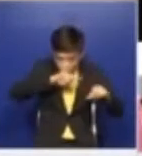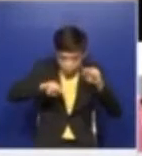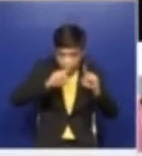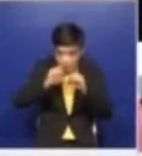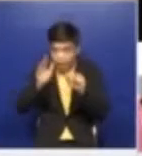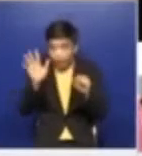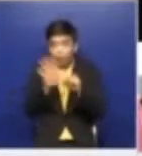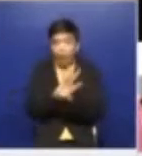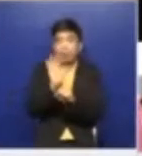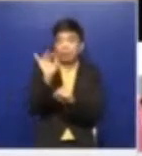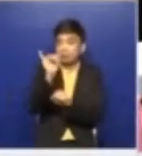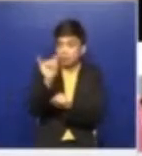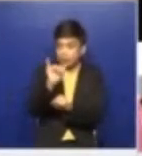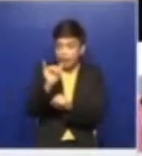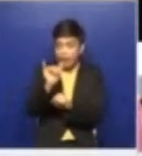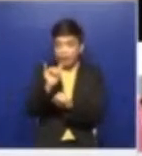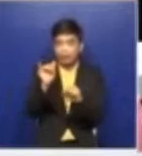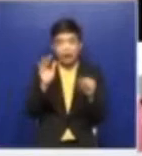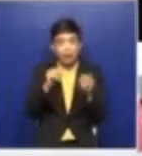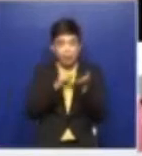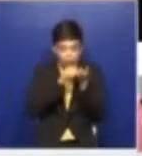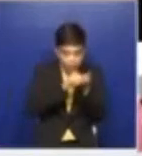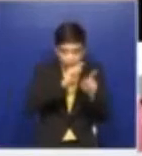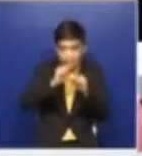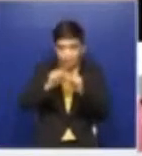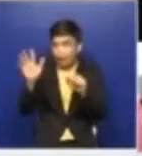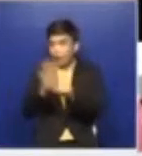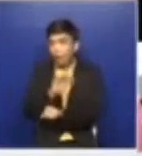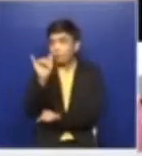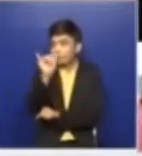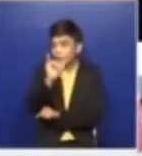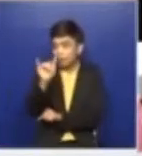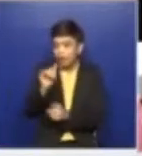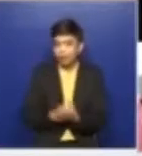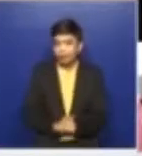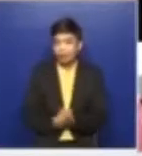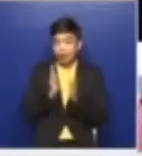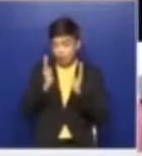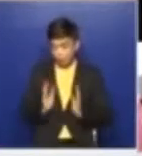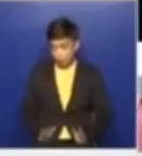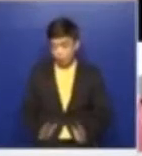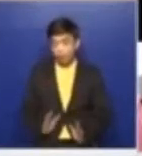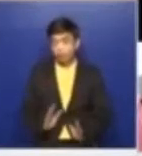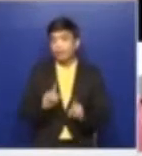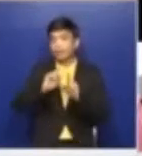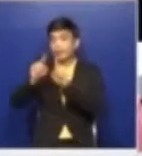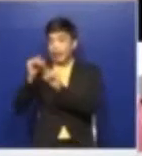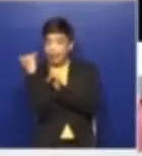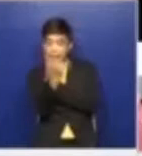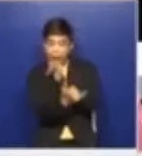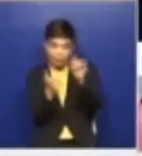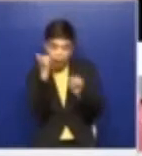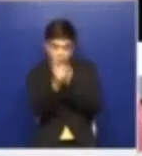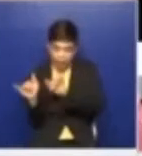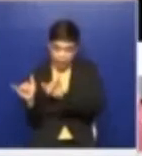รื่องของบริการสาธารณะและผลจากการเข้ามาอยู่อาศัยเป็นจำนวนมากของพี่น้องประชาชนนั่นเ